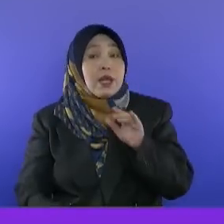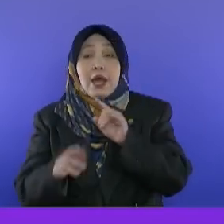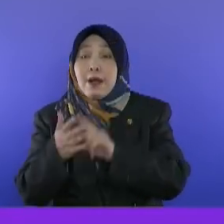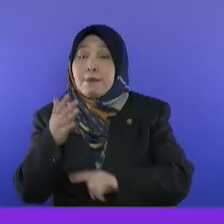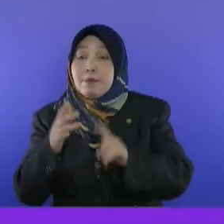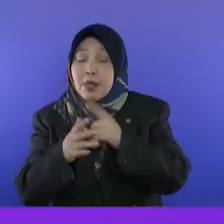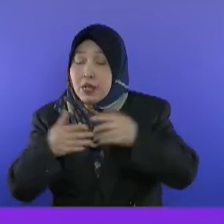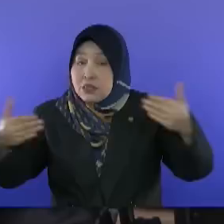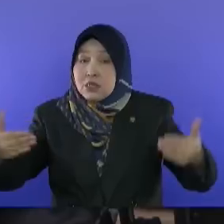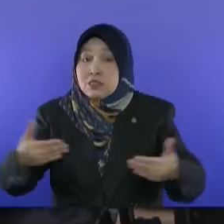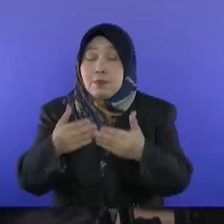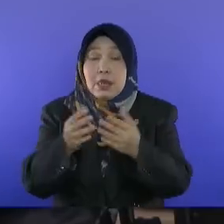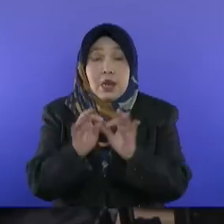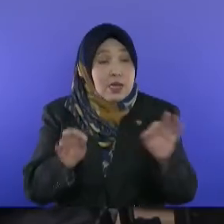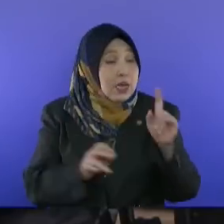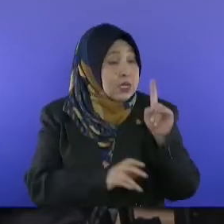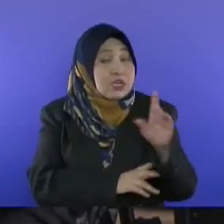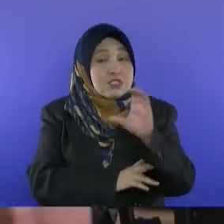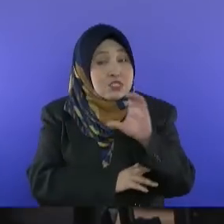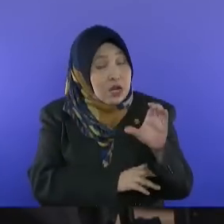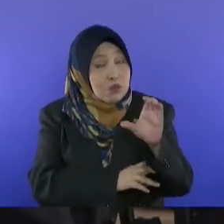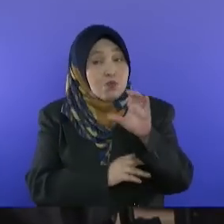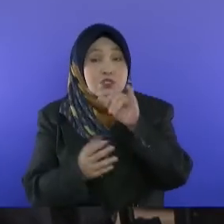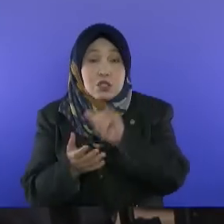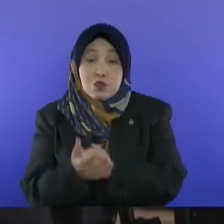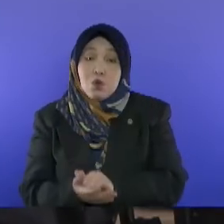disambung pada ayat yang ke-100